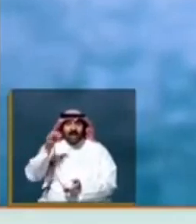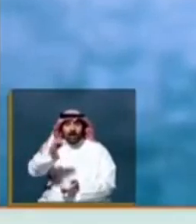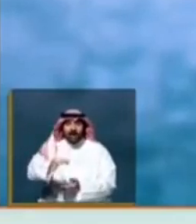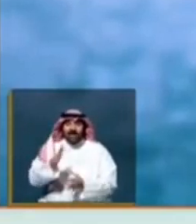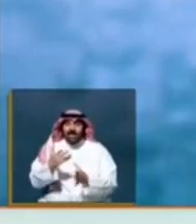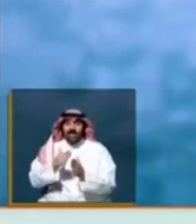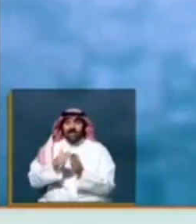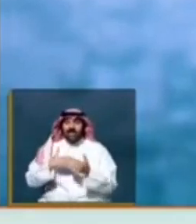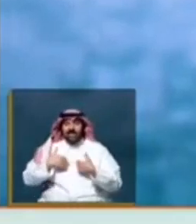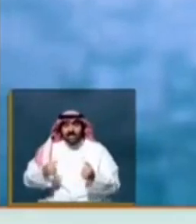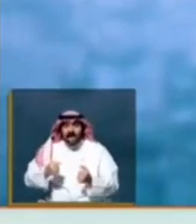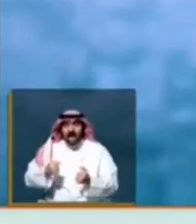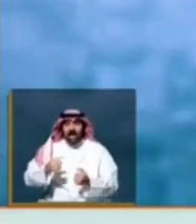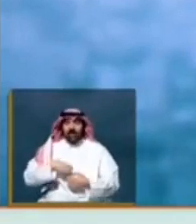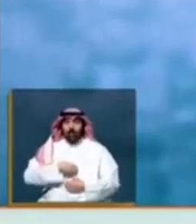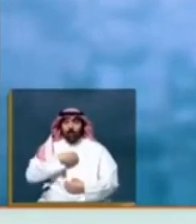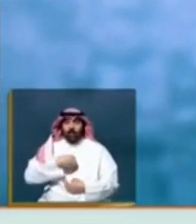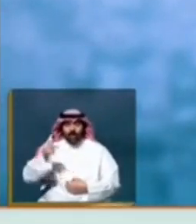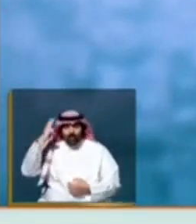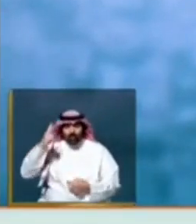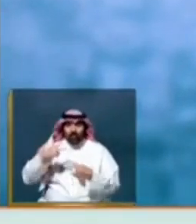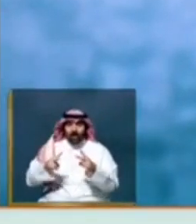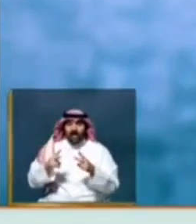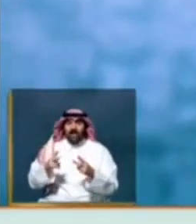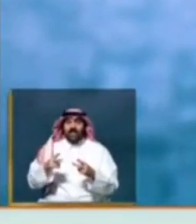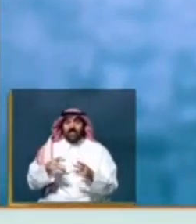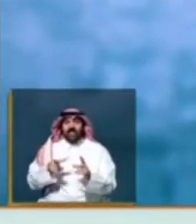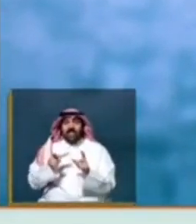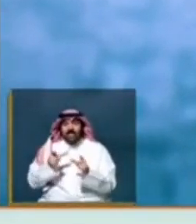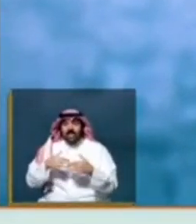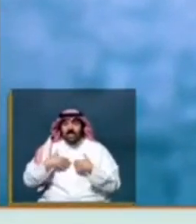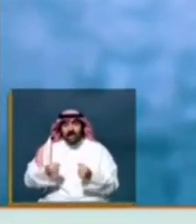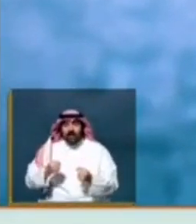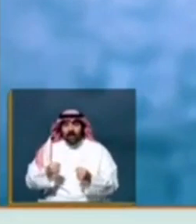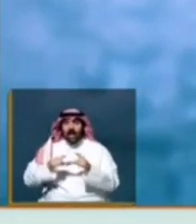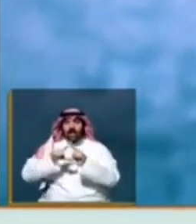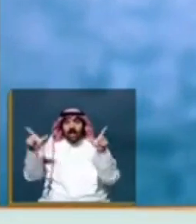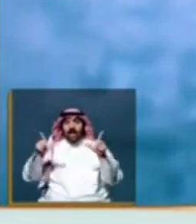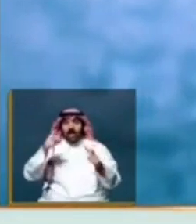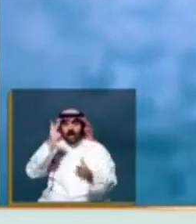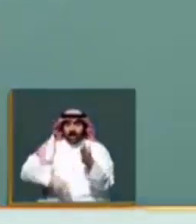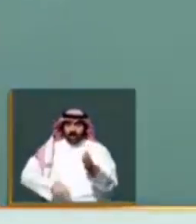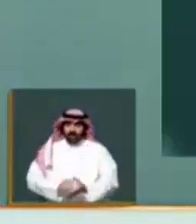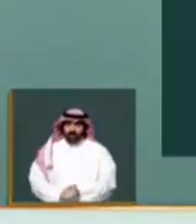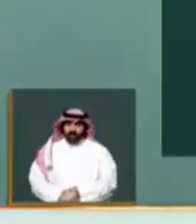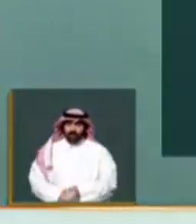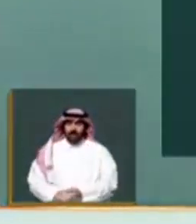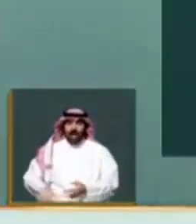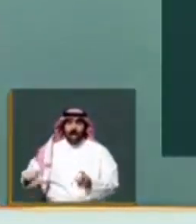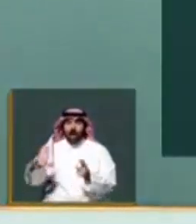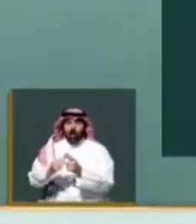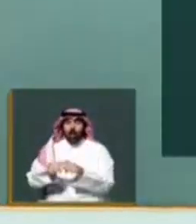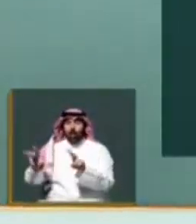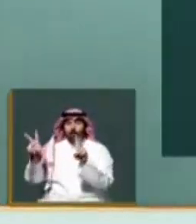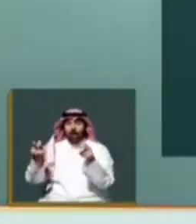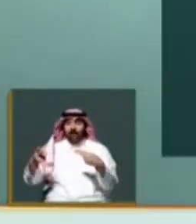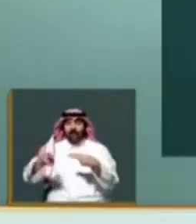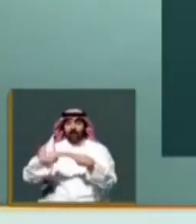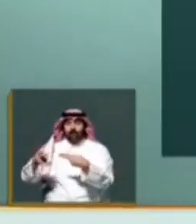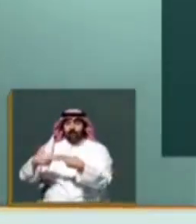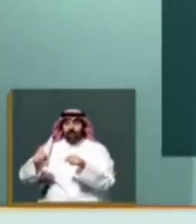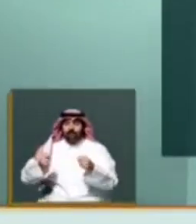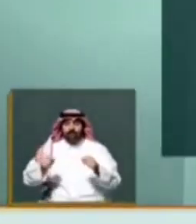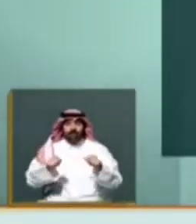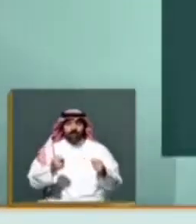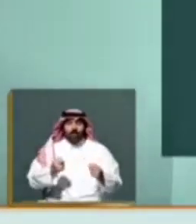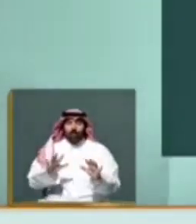على صحة المواطنين والمقيمين فيها وسلامتهم، فقد تقرر ما يلي. أولا، يكون منع التجول في أرجاء